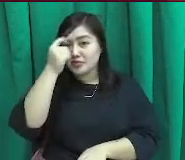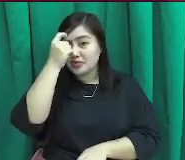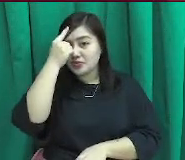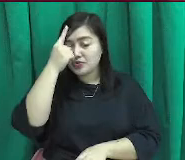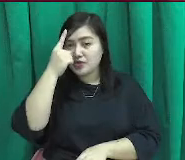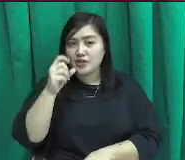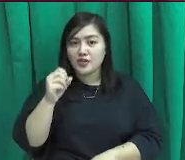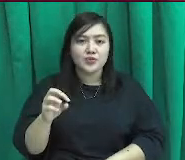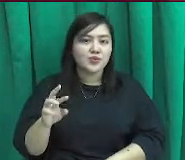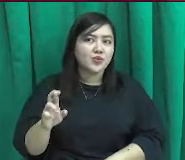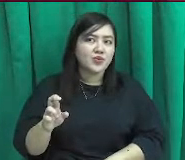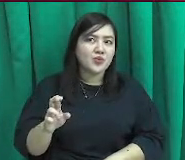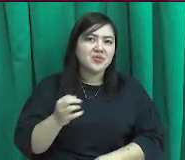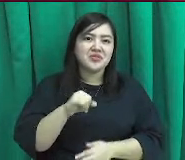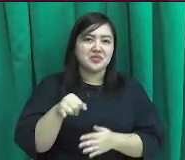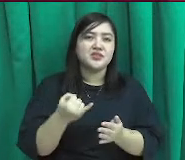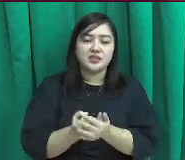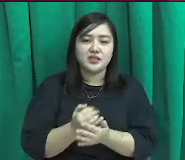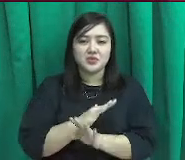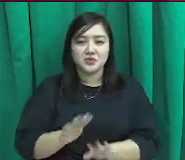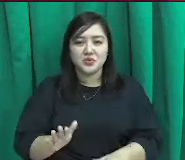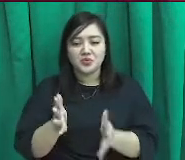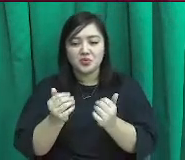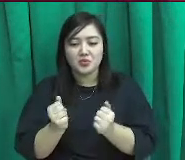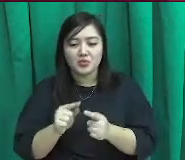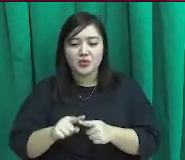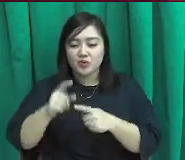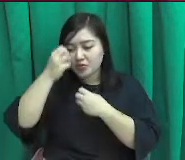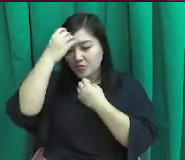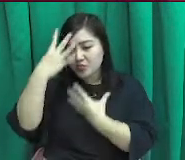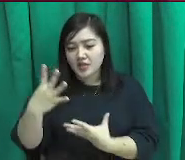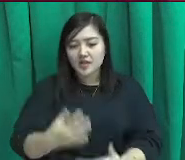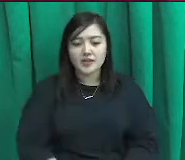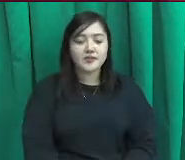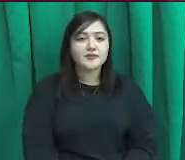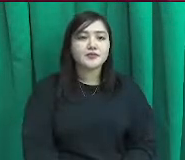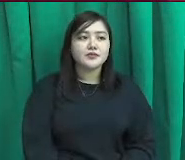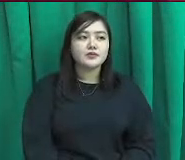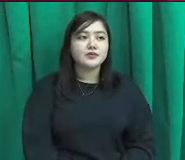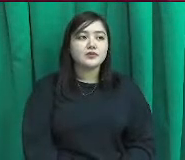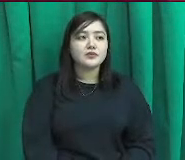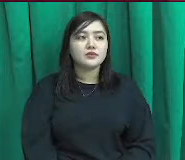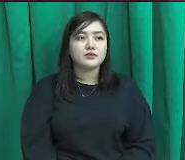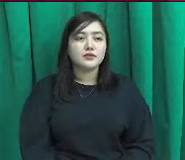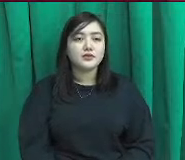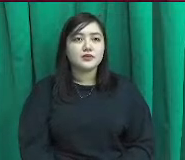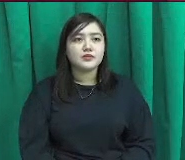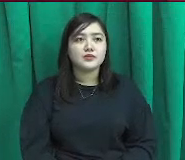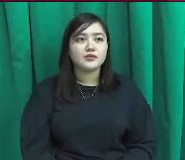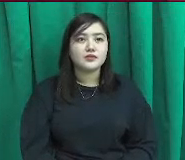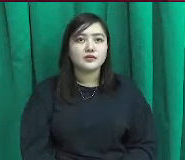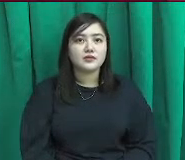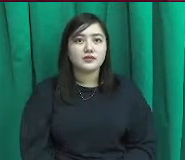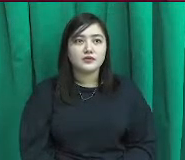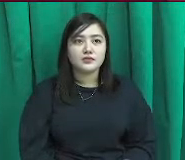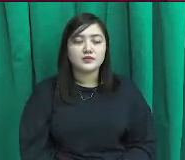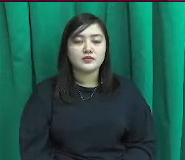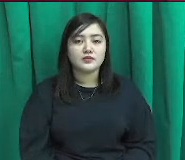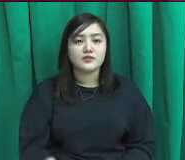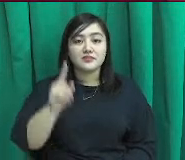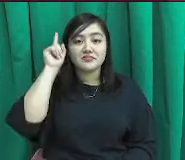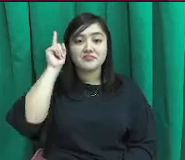rin may-explain totally, but So parang nasasabi niyo, sir, na ano, parang dumadating kayo doon sa punto na talagang, kumbaga,